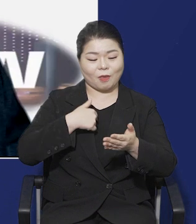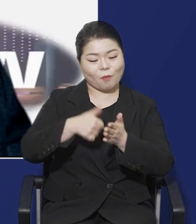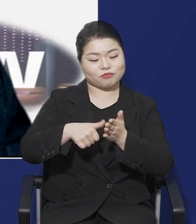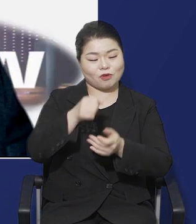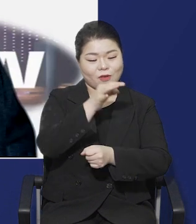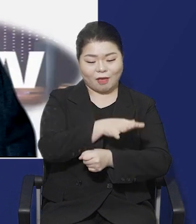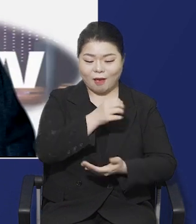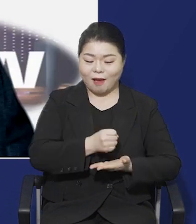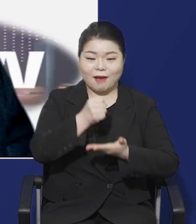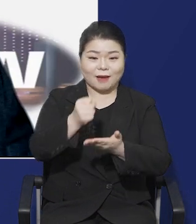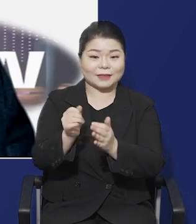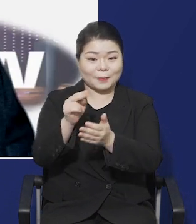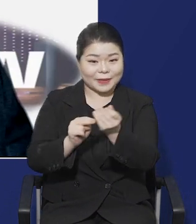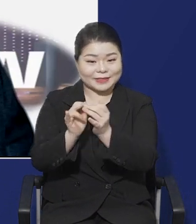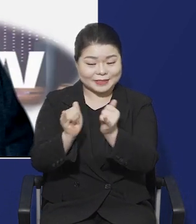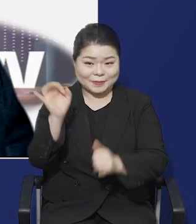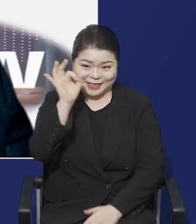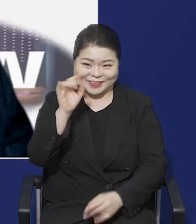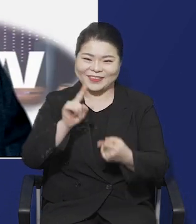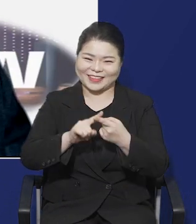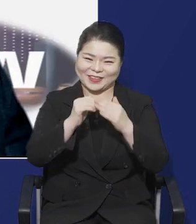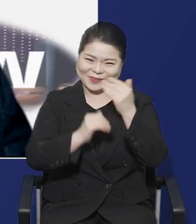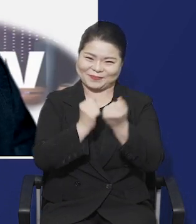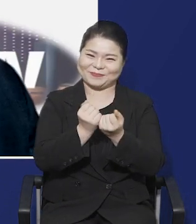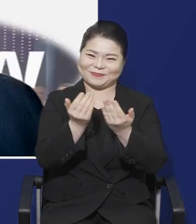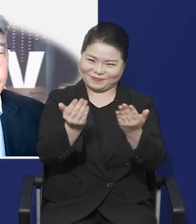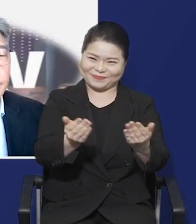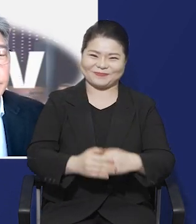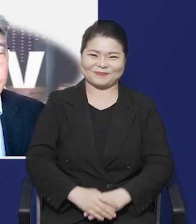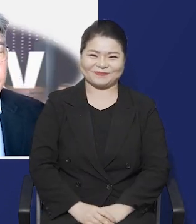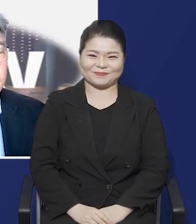학습을 시작해 보도록 하겠습니다.